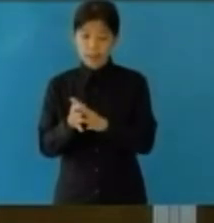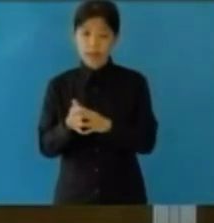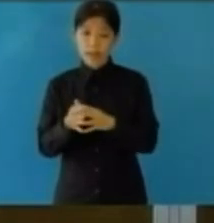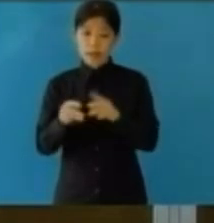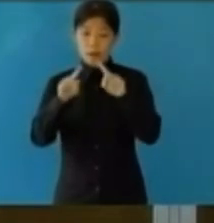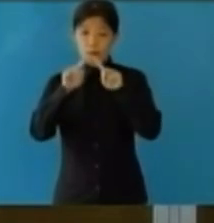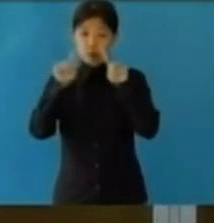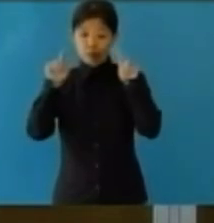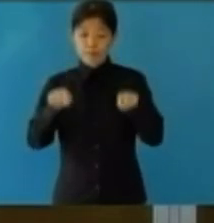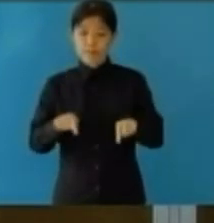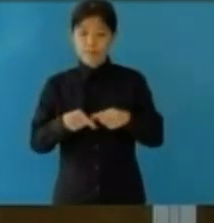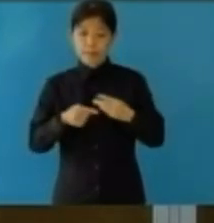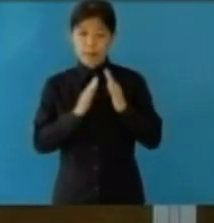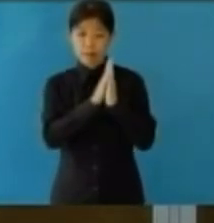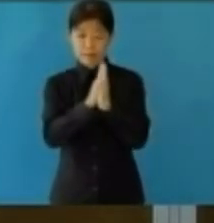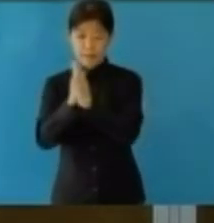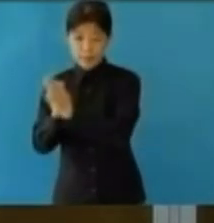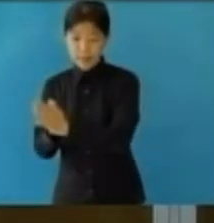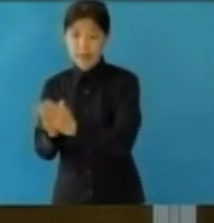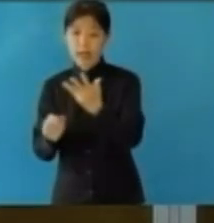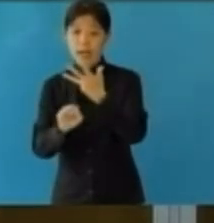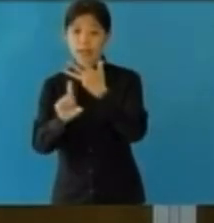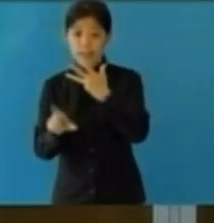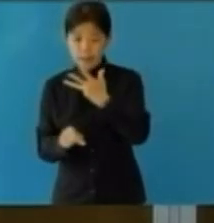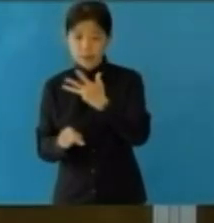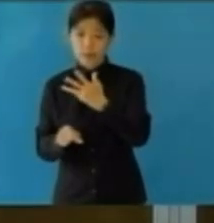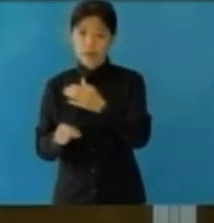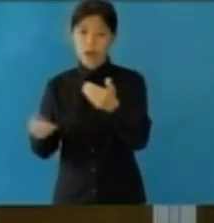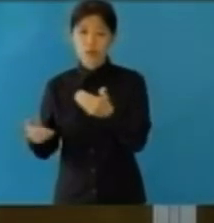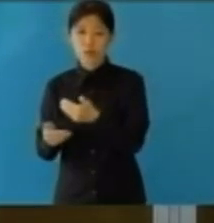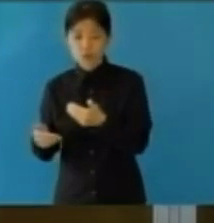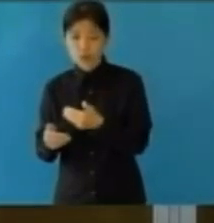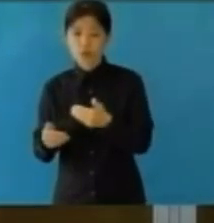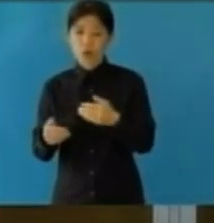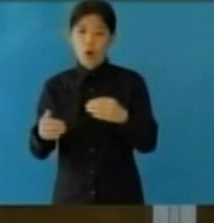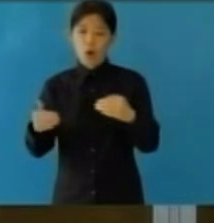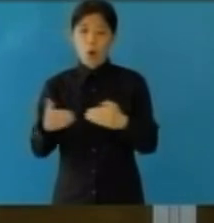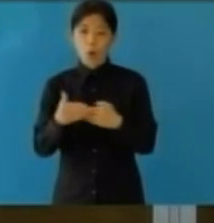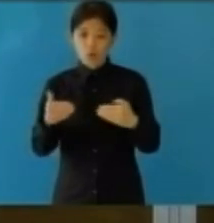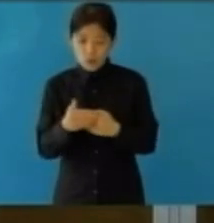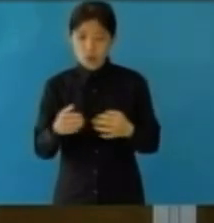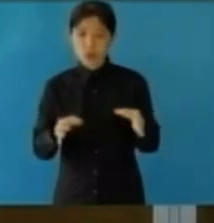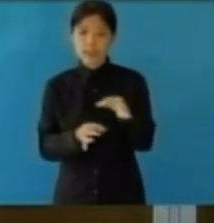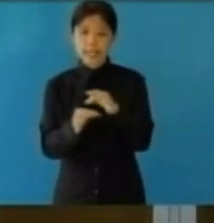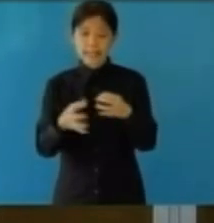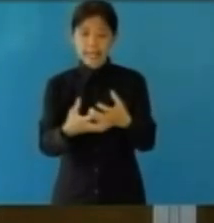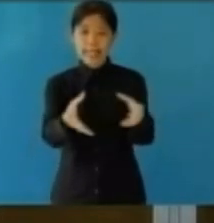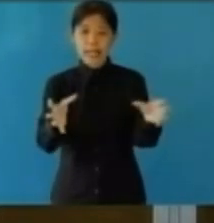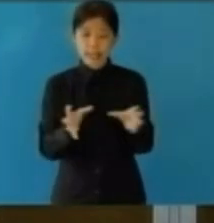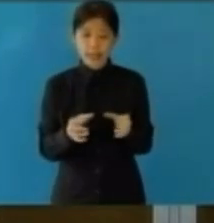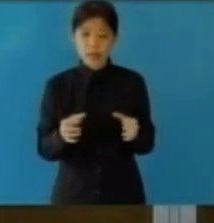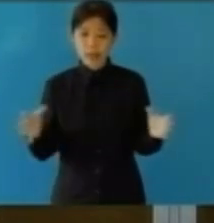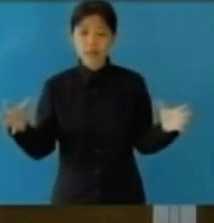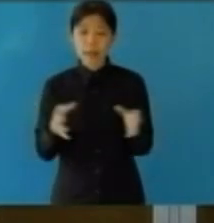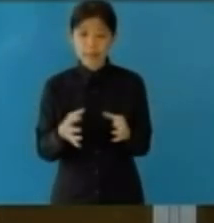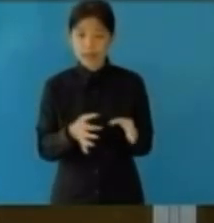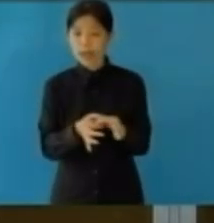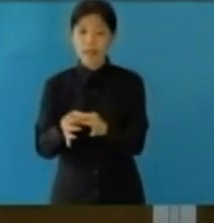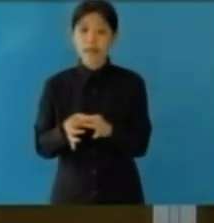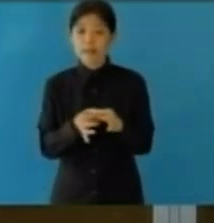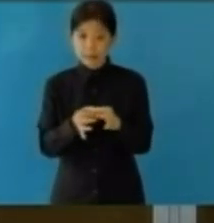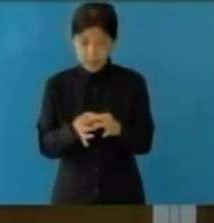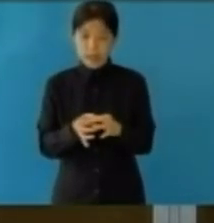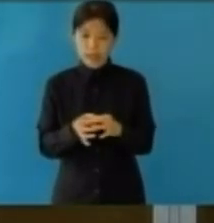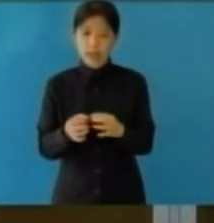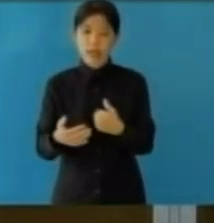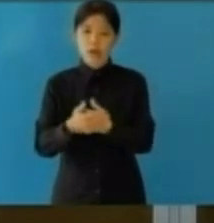ともに、8月には運輸、交通、経済団体等との会議を開催し、協力を要請した